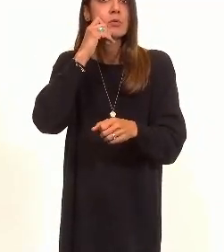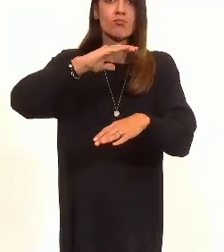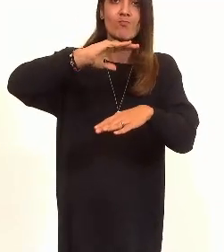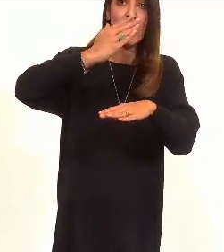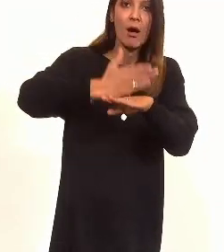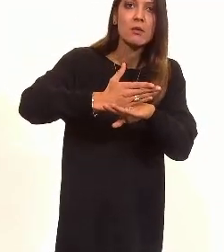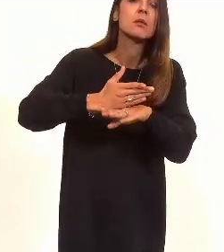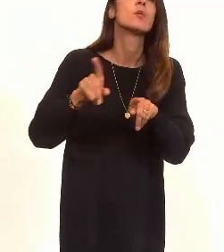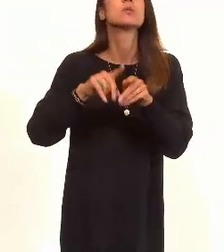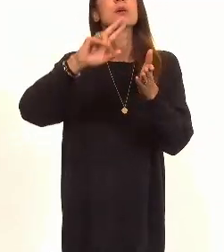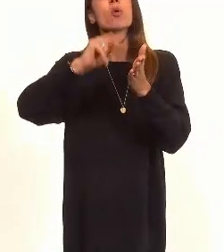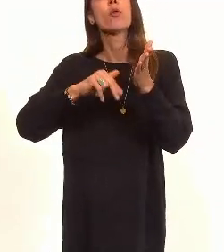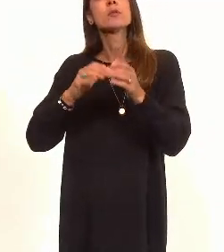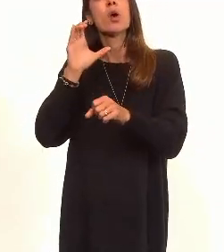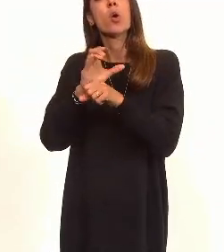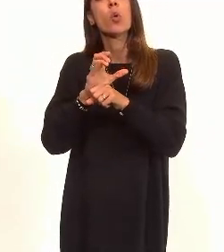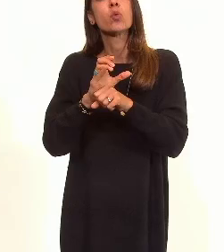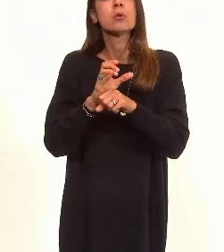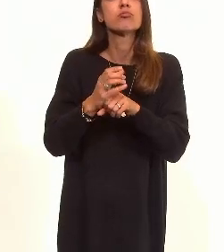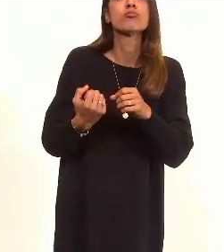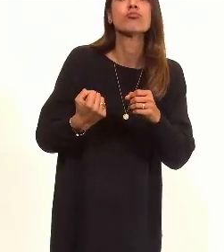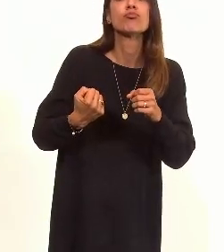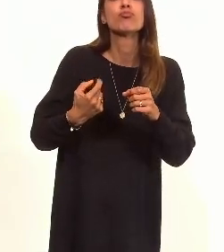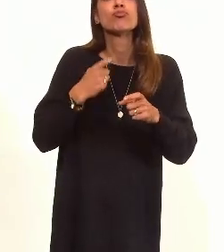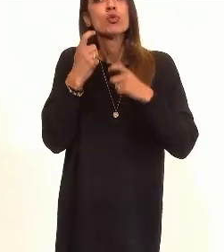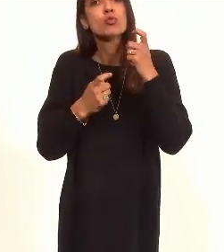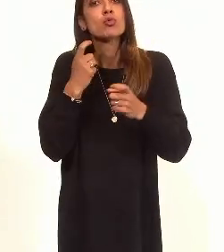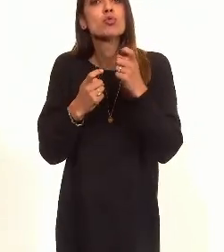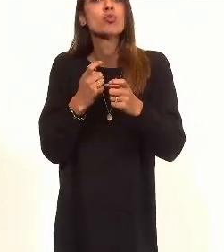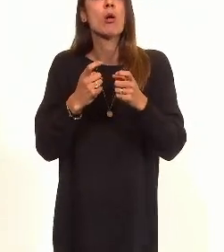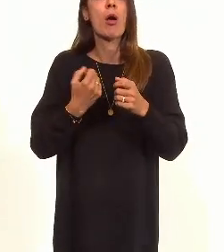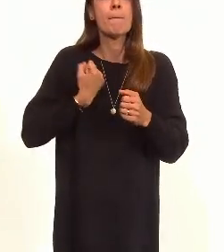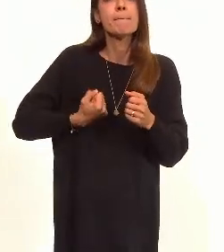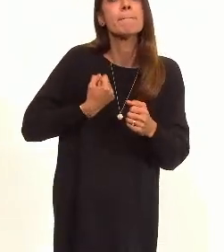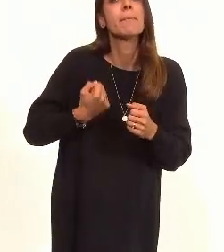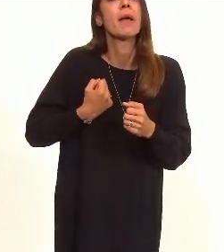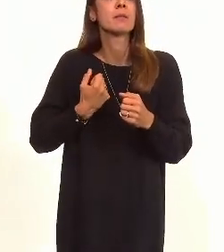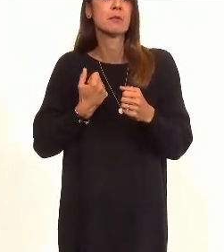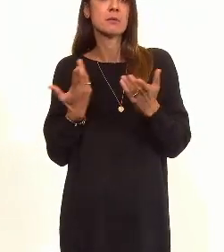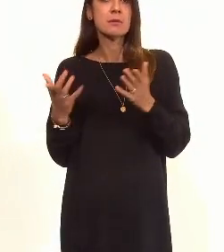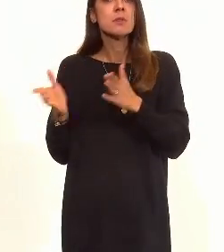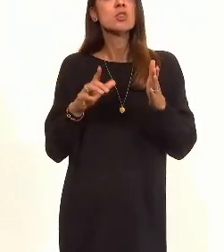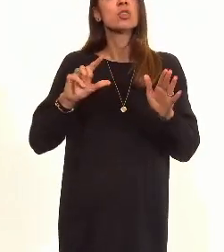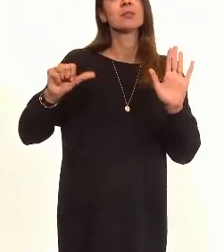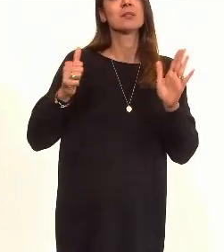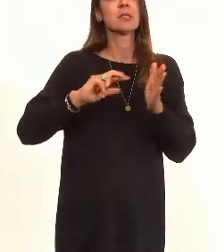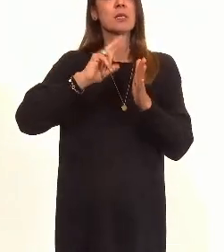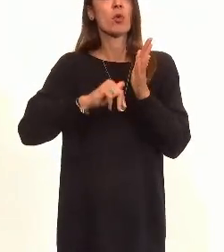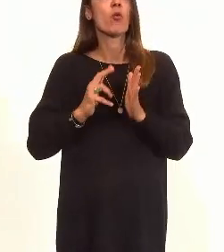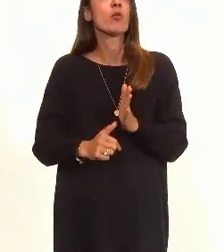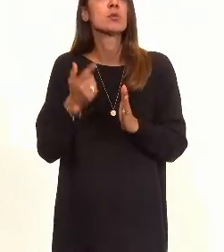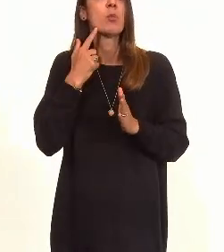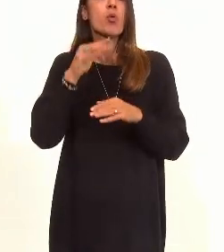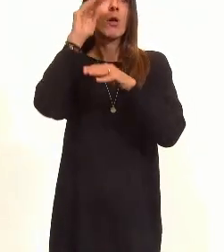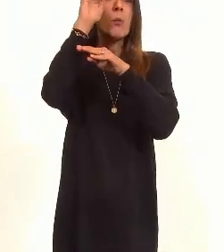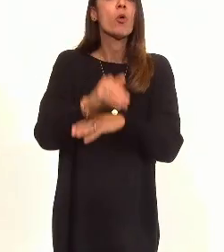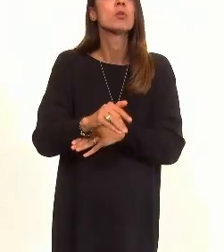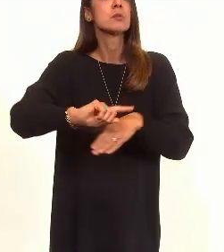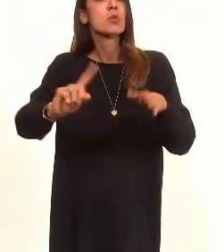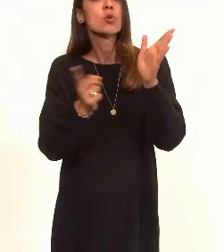la Convention contre la torture, les peines, les traitements cruels, inhumains et dégradants. Vous avez également une 6e convention sur tout ce qui va être la protection de tous les